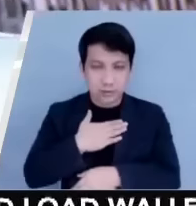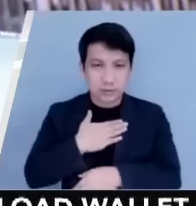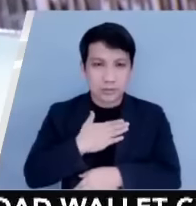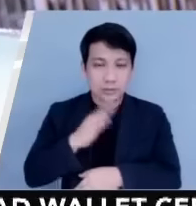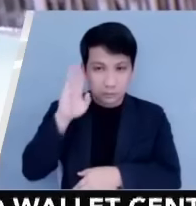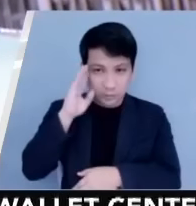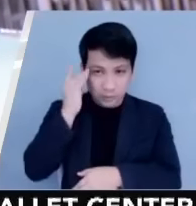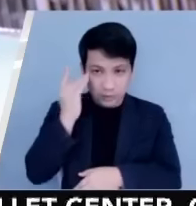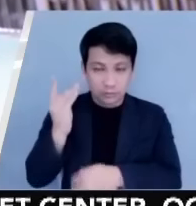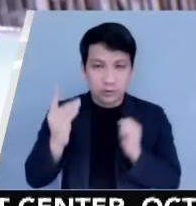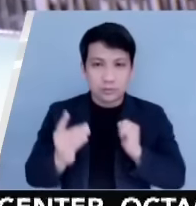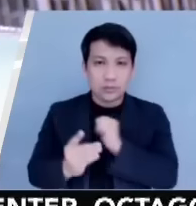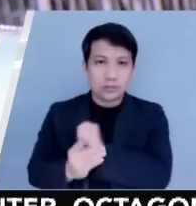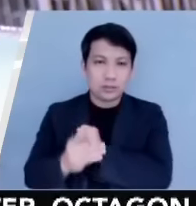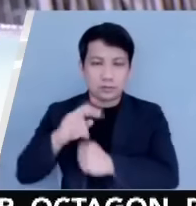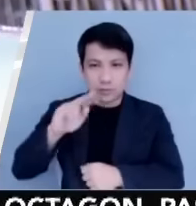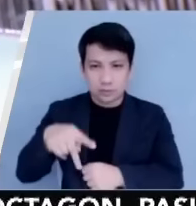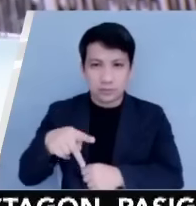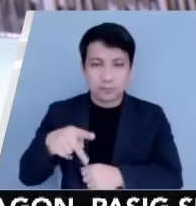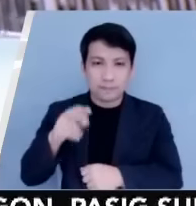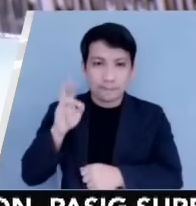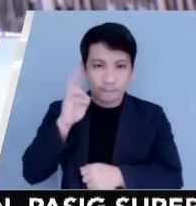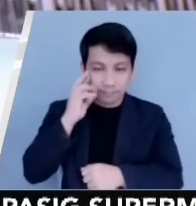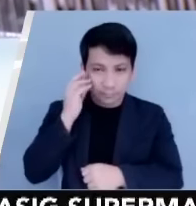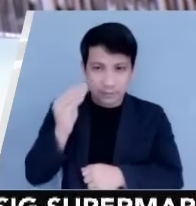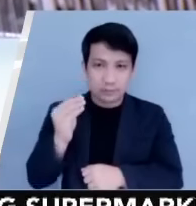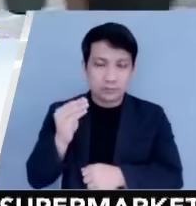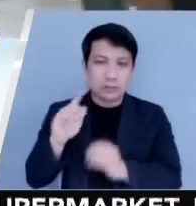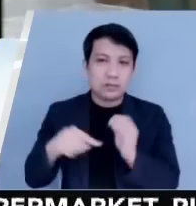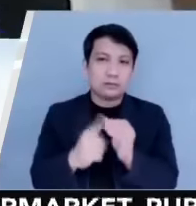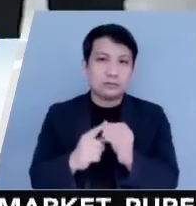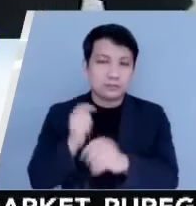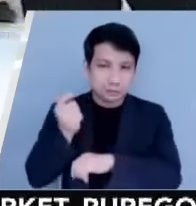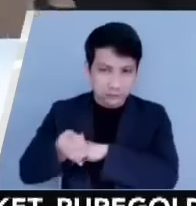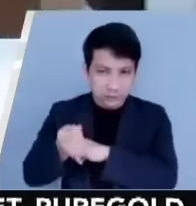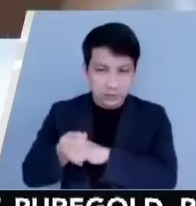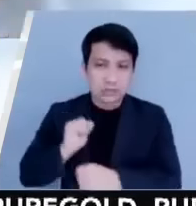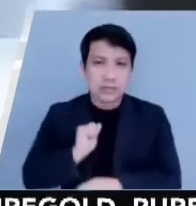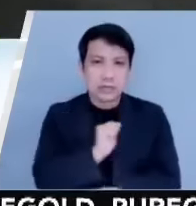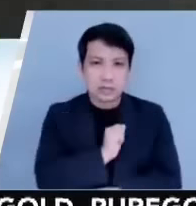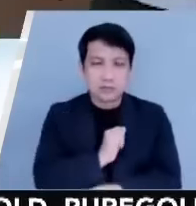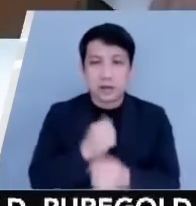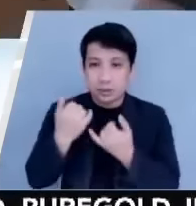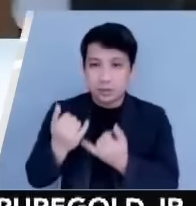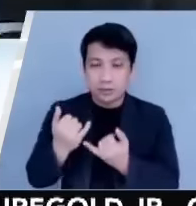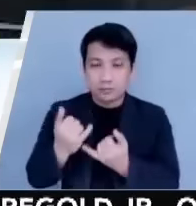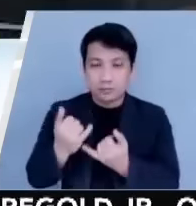Rosa kay PNP Chief Romel marb sa isang pagdinig sa senado sa ngayon nasa 350 pa ang mga